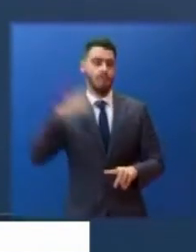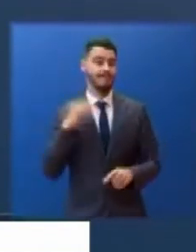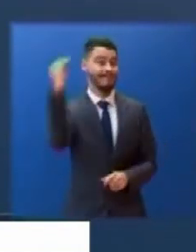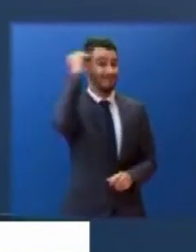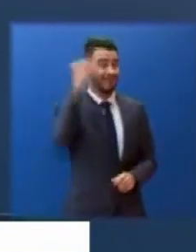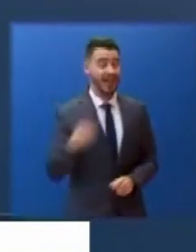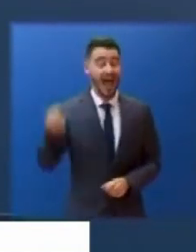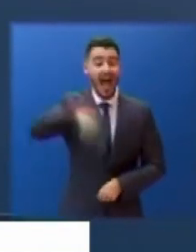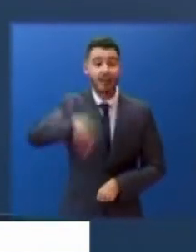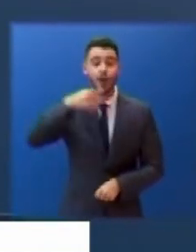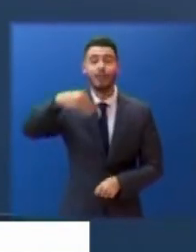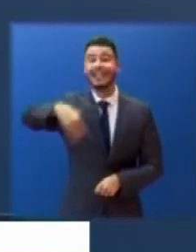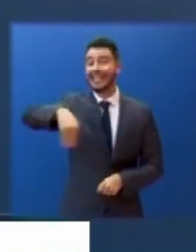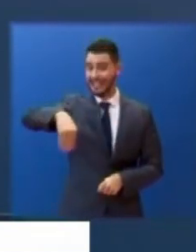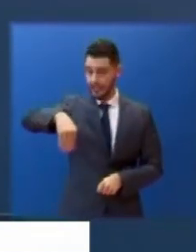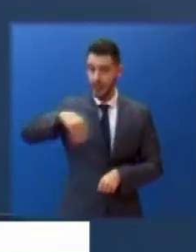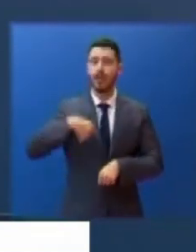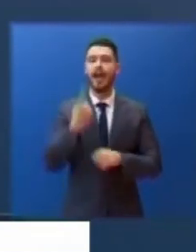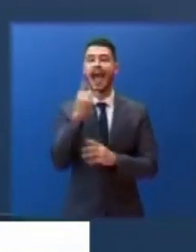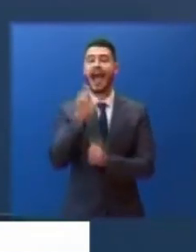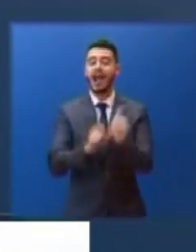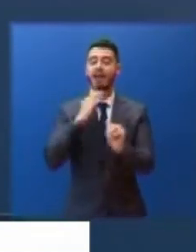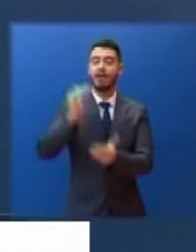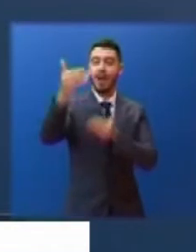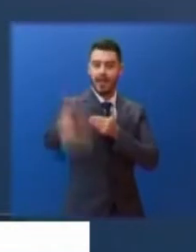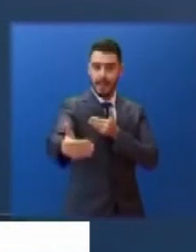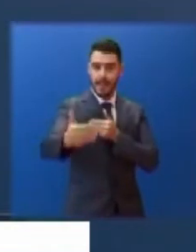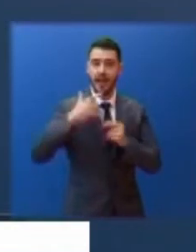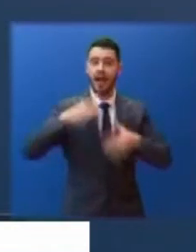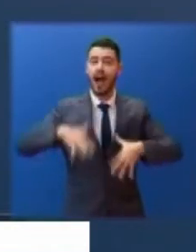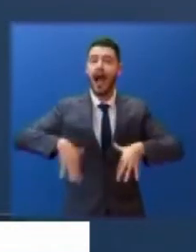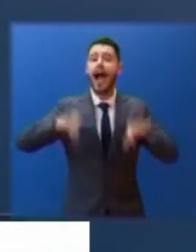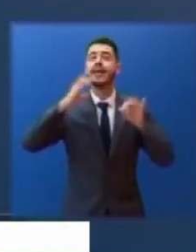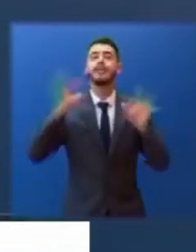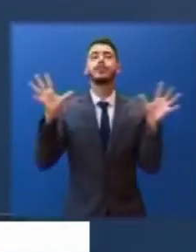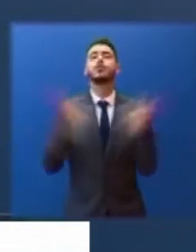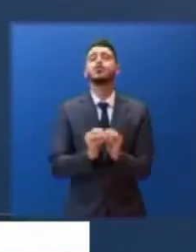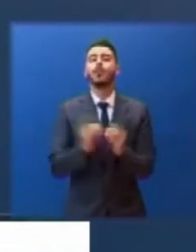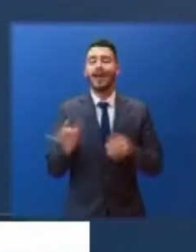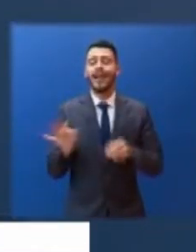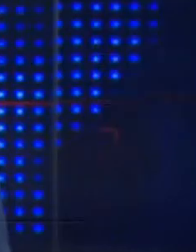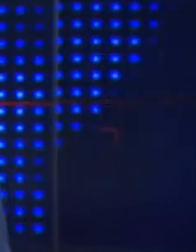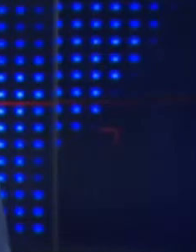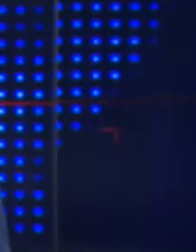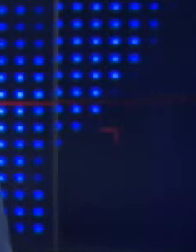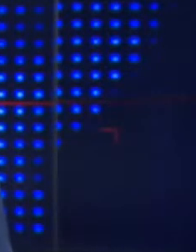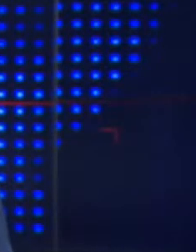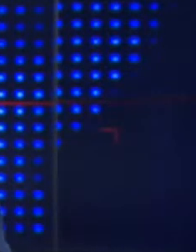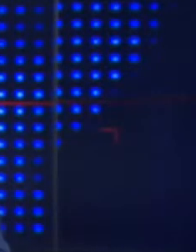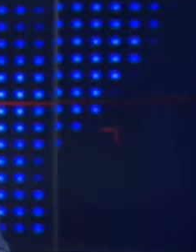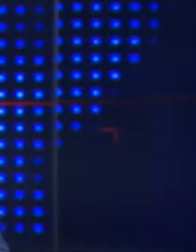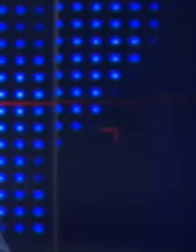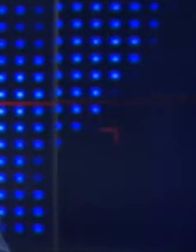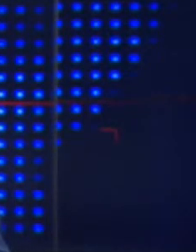για έναν μήνα τίθεται σε ισχύ το νέο γενικό σχέδιο για την ανάσχηση του νέου κύματος του ιού.